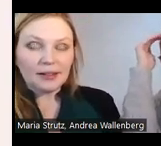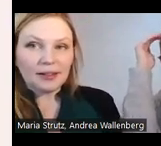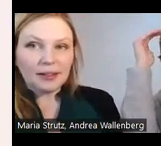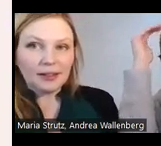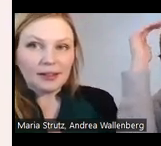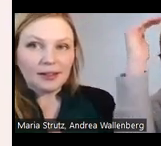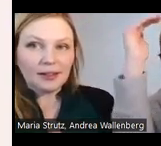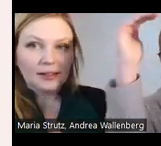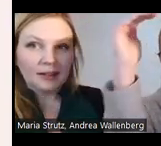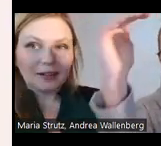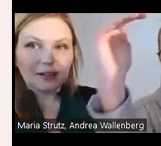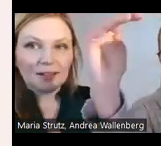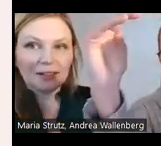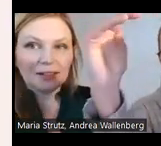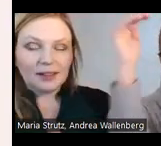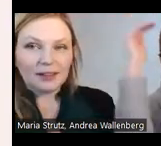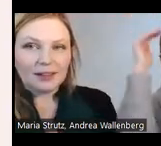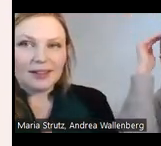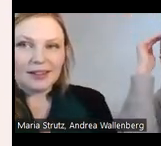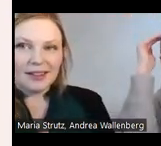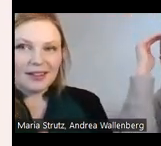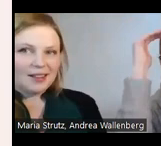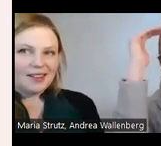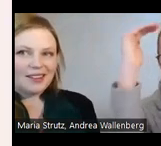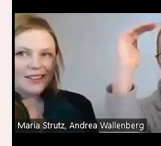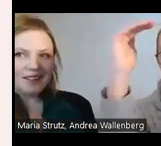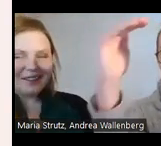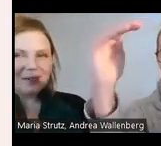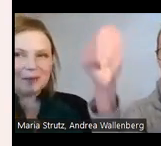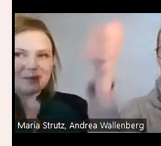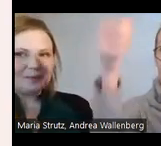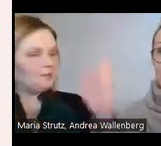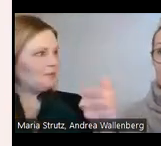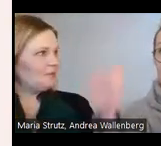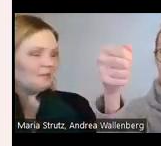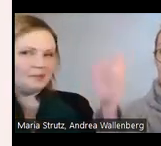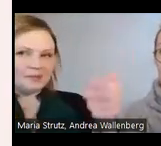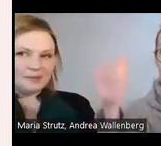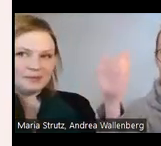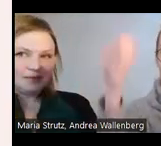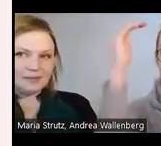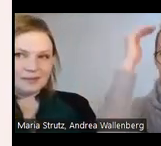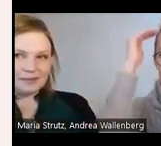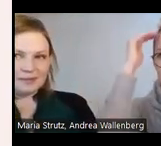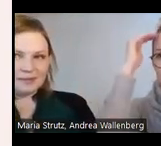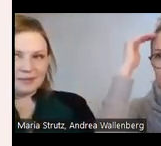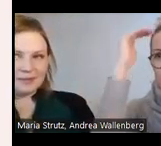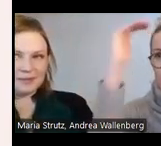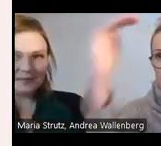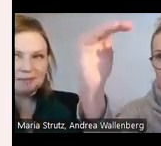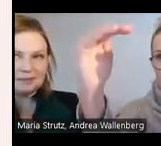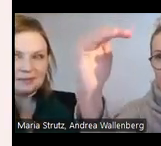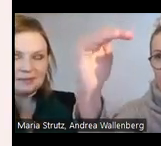är liksom långt och har ett långt tak eller vad man ska säga. Det här är bil, ganska logiskt, men det här